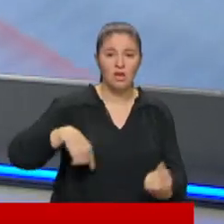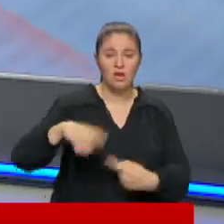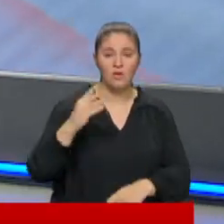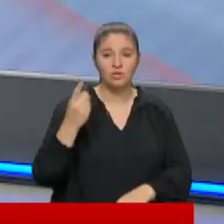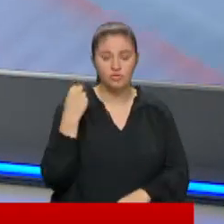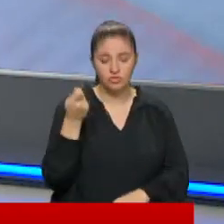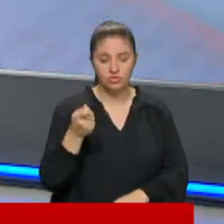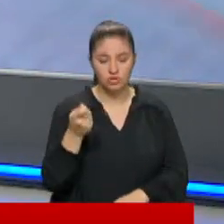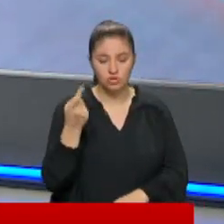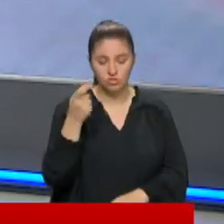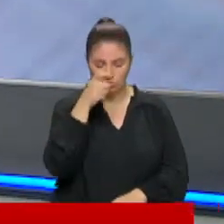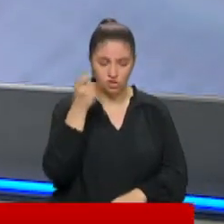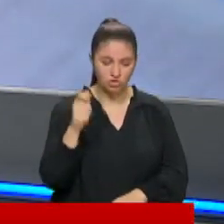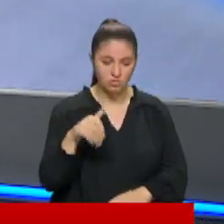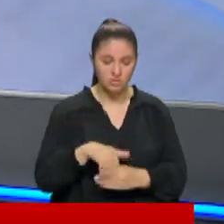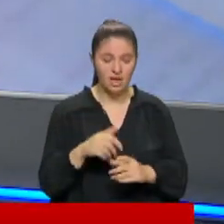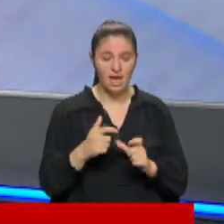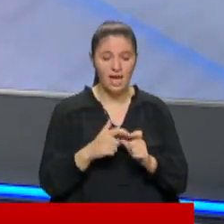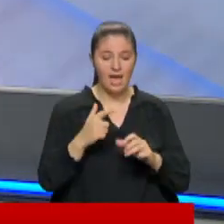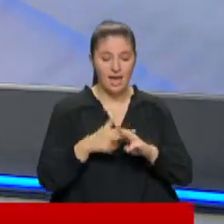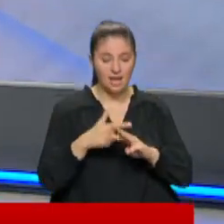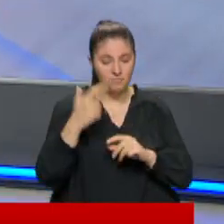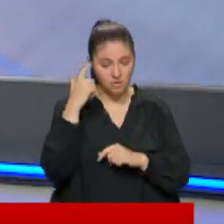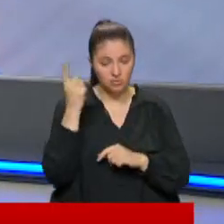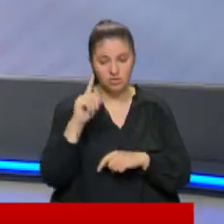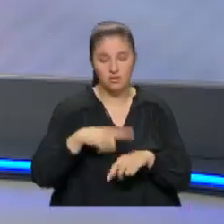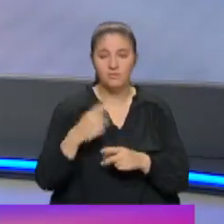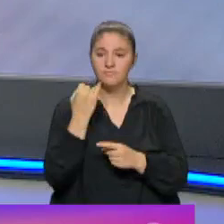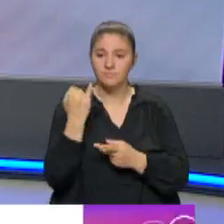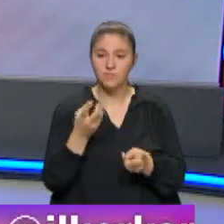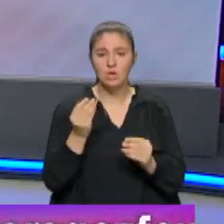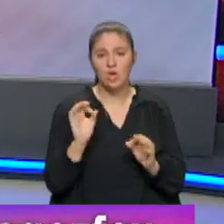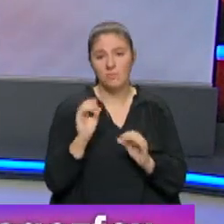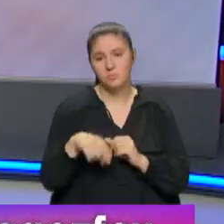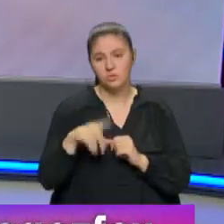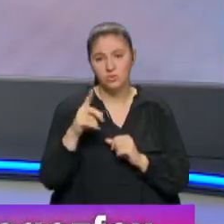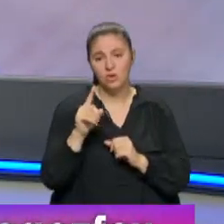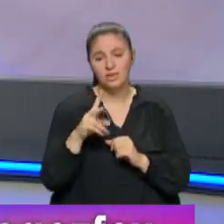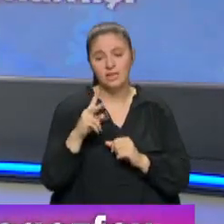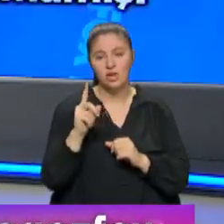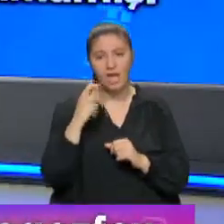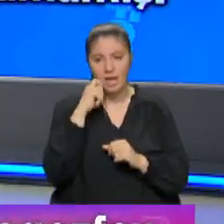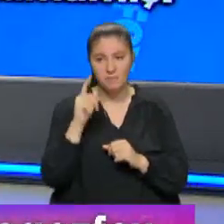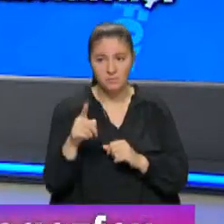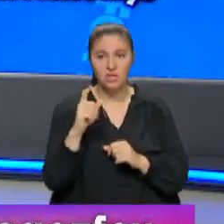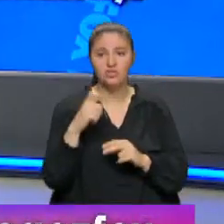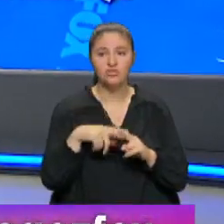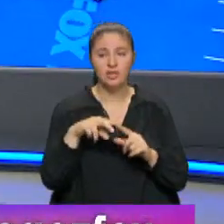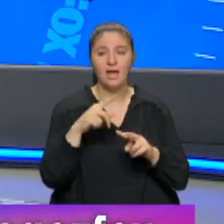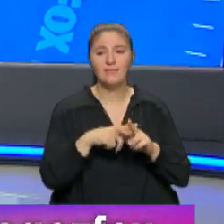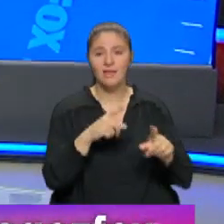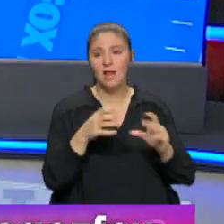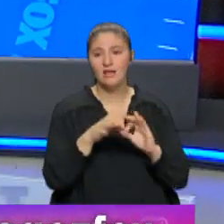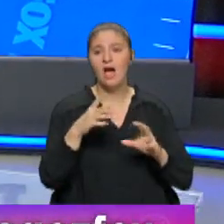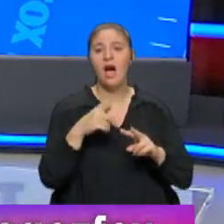Dün Türkiye İşçi Partisi Genel Başkanı Erkan Baş Çalar Saat'teydi. Çünkü önemli bir gündü. 12 Ekim'de Can Atalay ile ilgili AYM